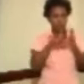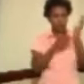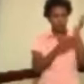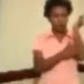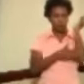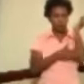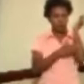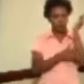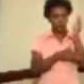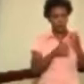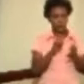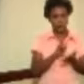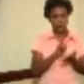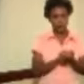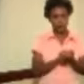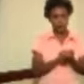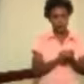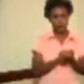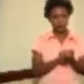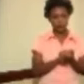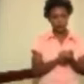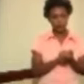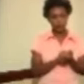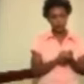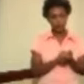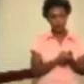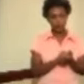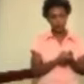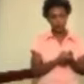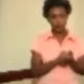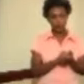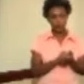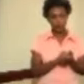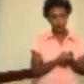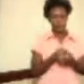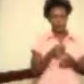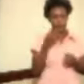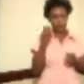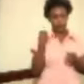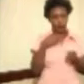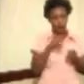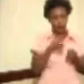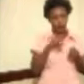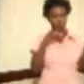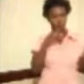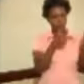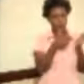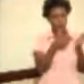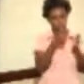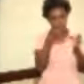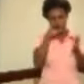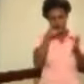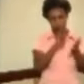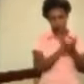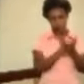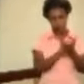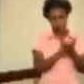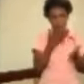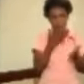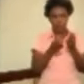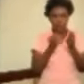Bien, Madame Maniga, s'il vous plaît. Eh bien, nous avons dit les deux. Évidemment, nous avons bataille contre les OGM, particulièrement en